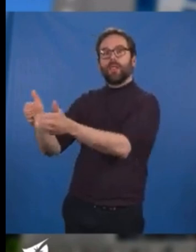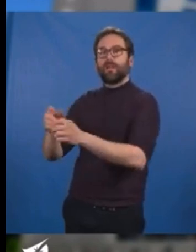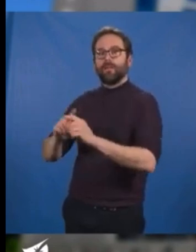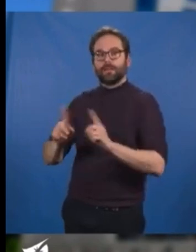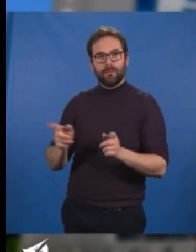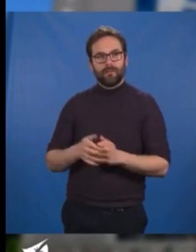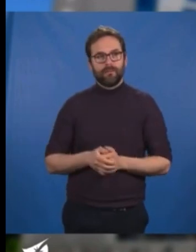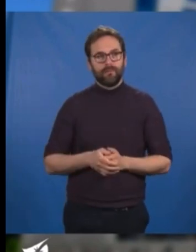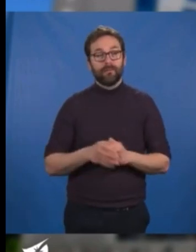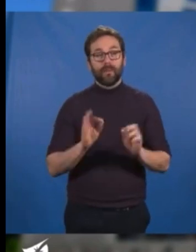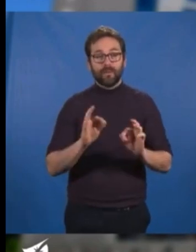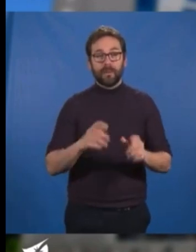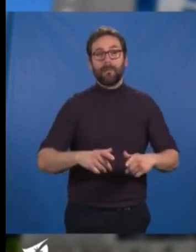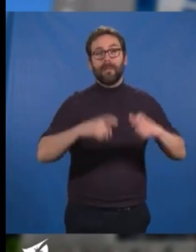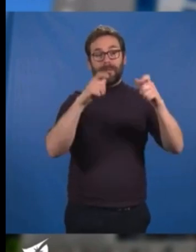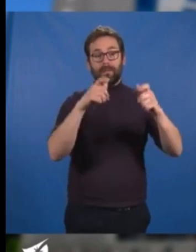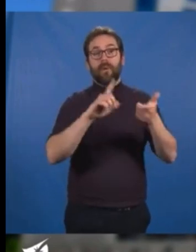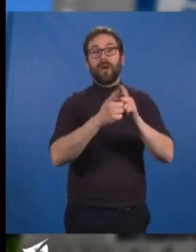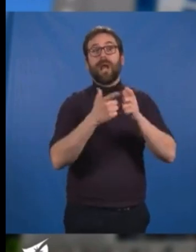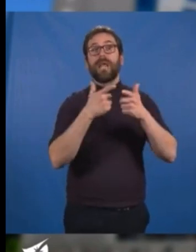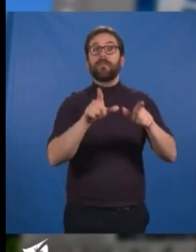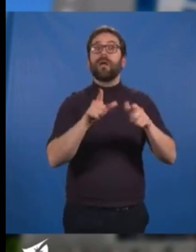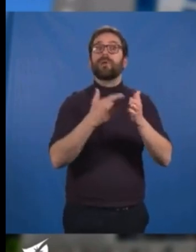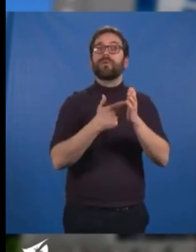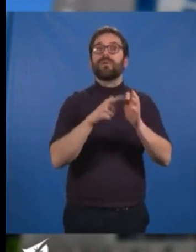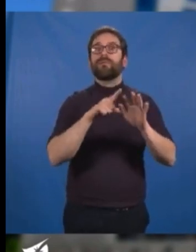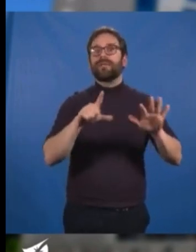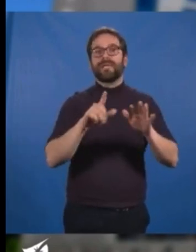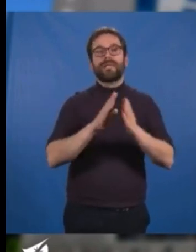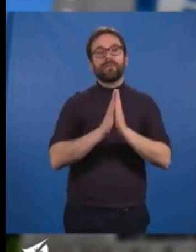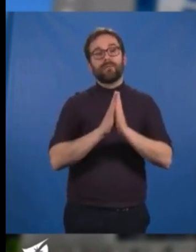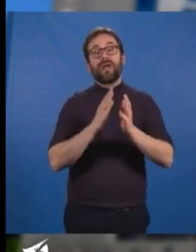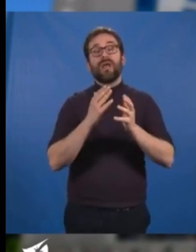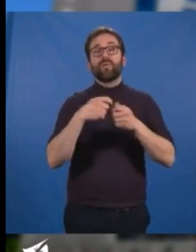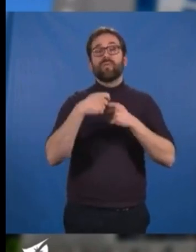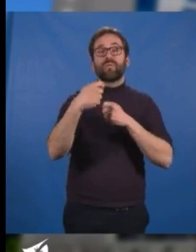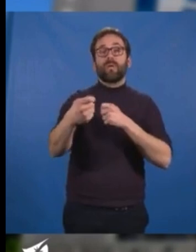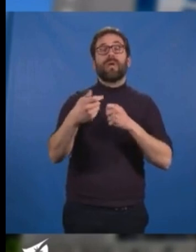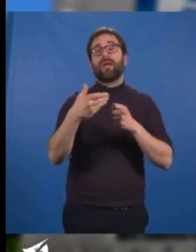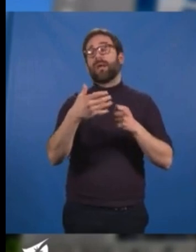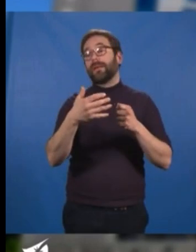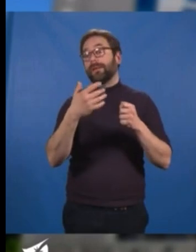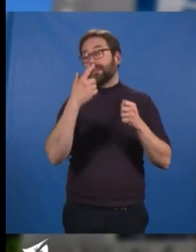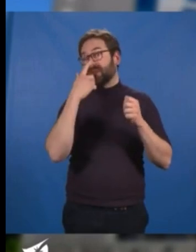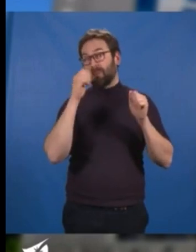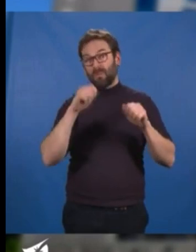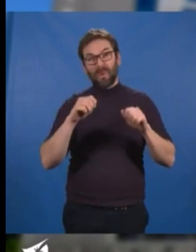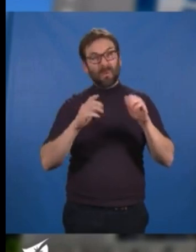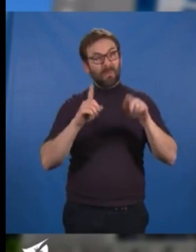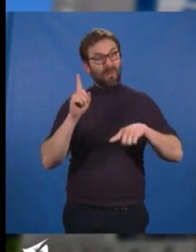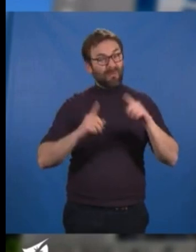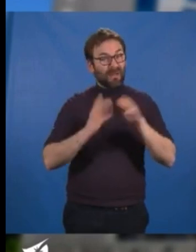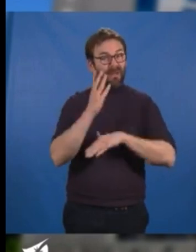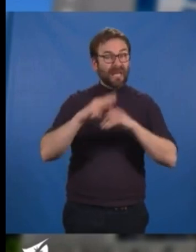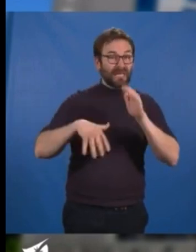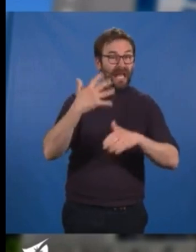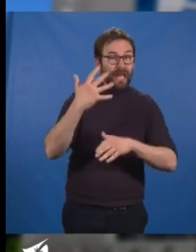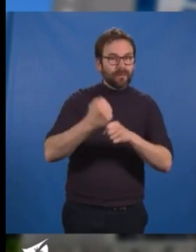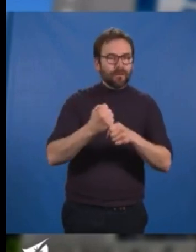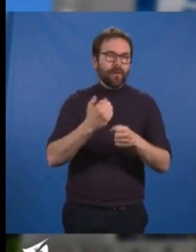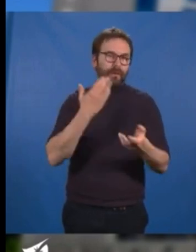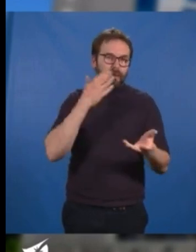qui vont être libérés en 2027 ne restent pas vides pendant une durée qui peut être parfois supérieure à 15 ans quand on connaît